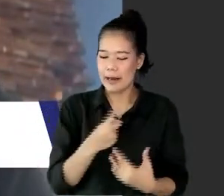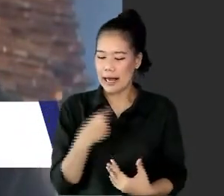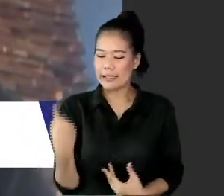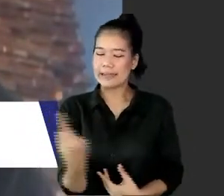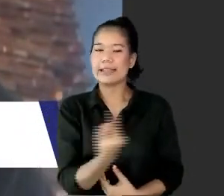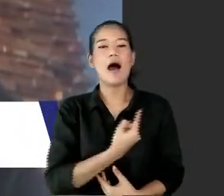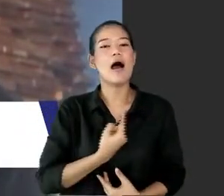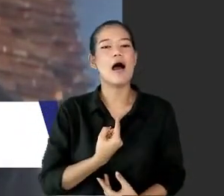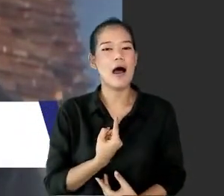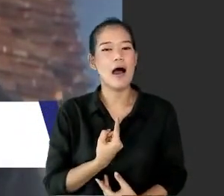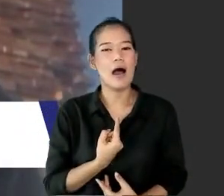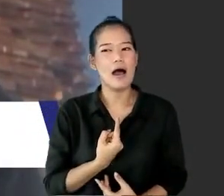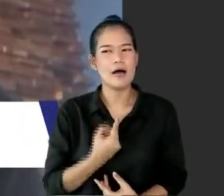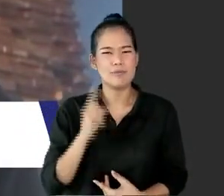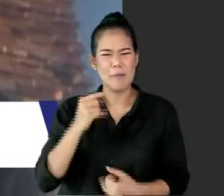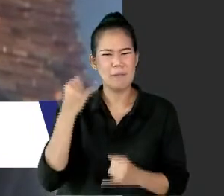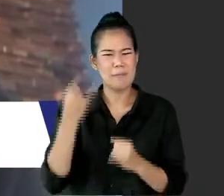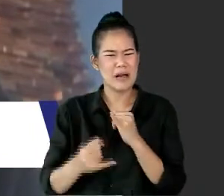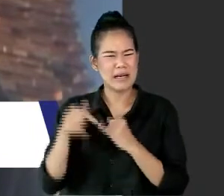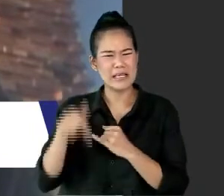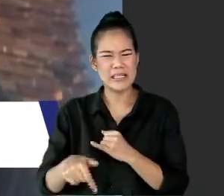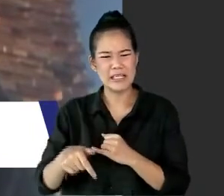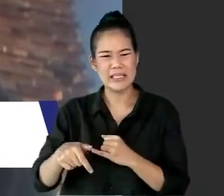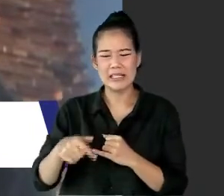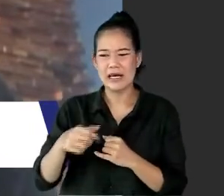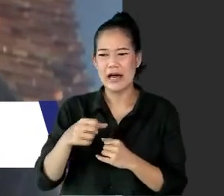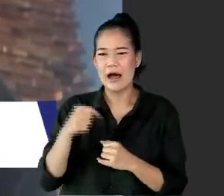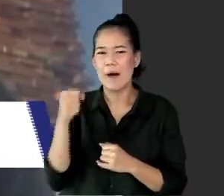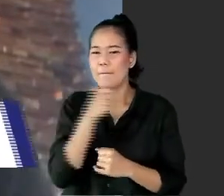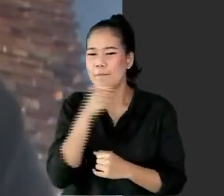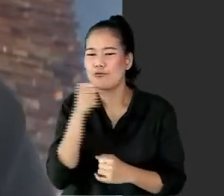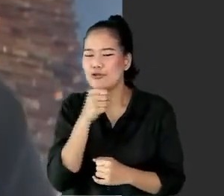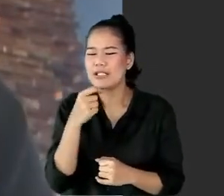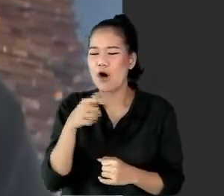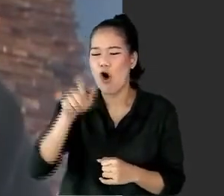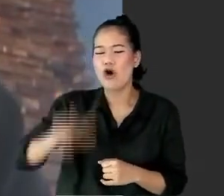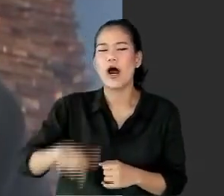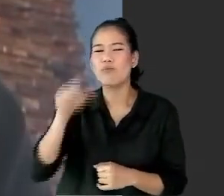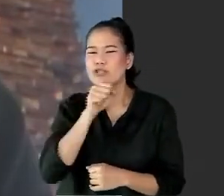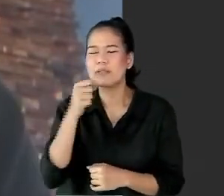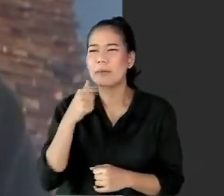sebagai belakangan ini kan musisi kayak kurang ada faedah ya Mas ya.